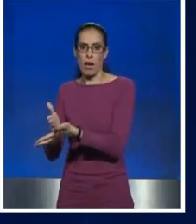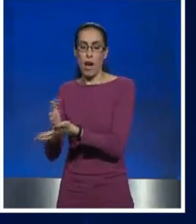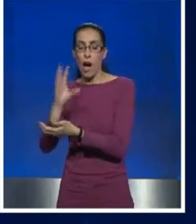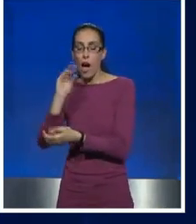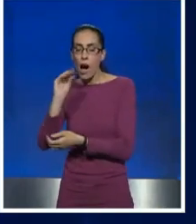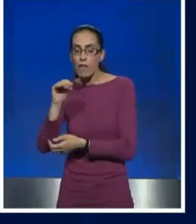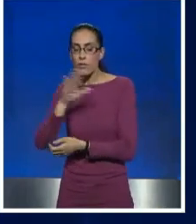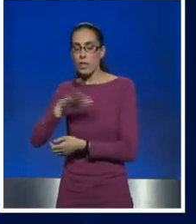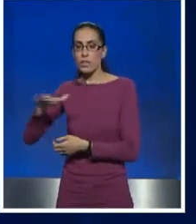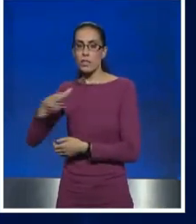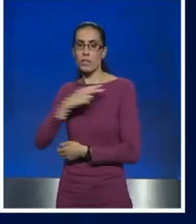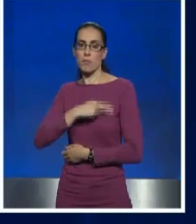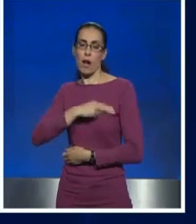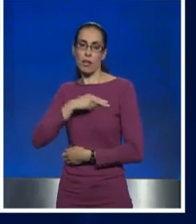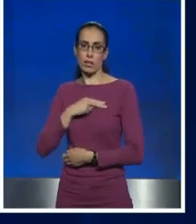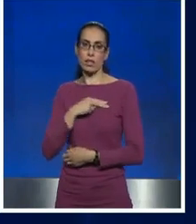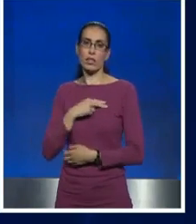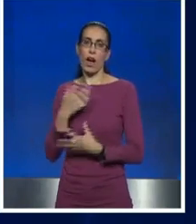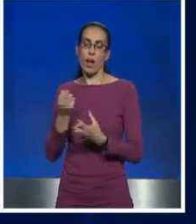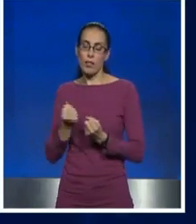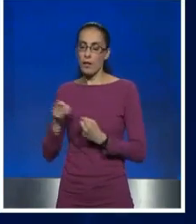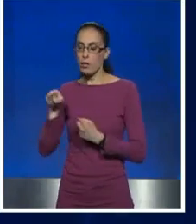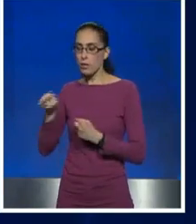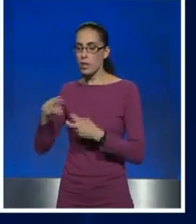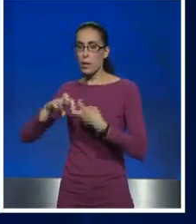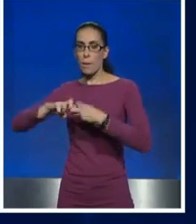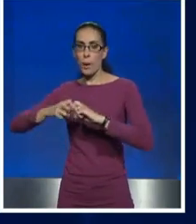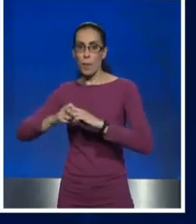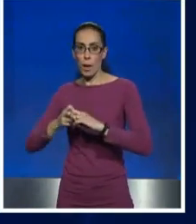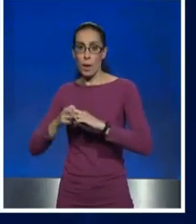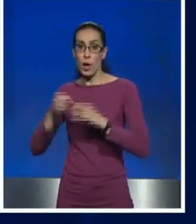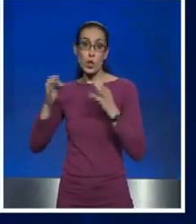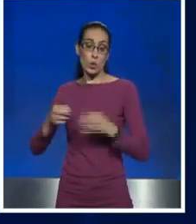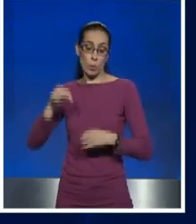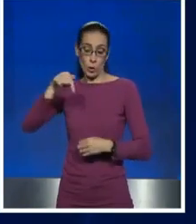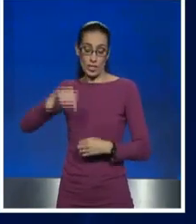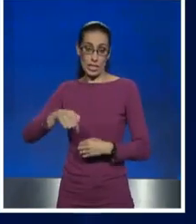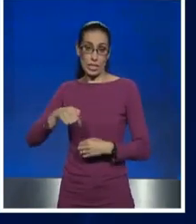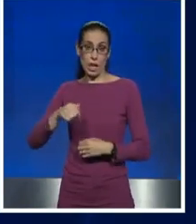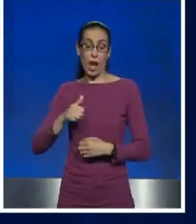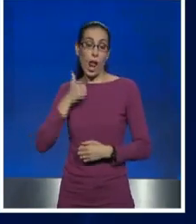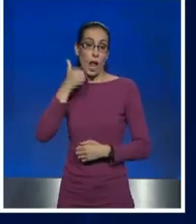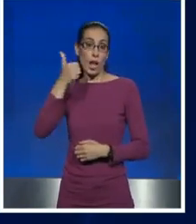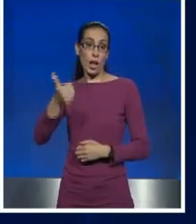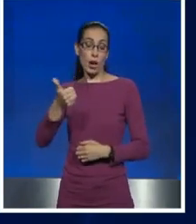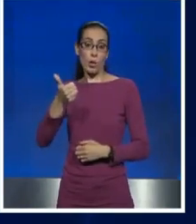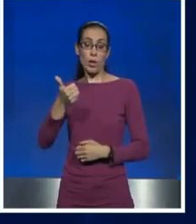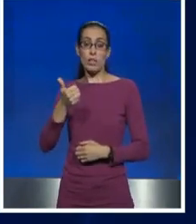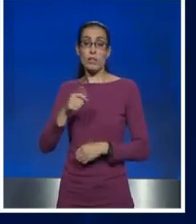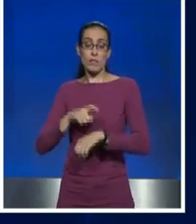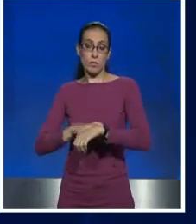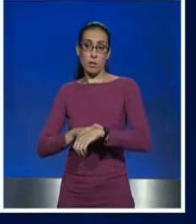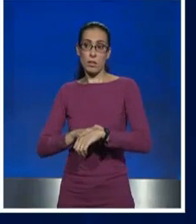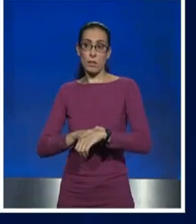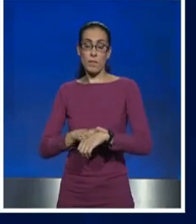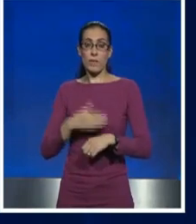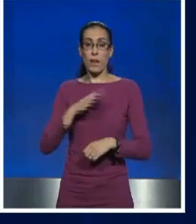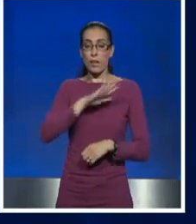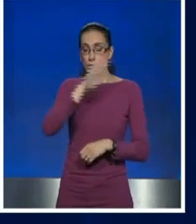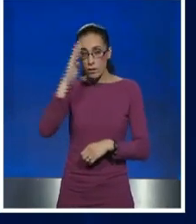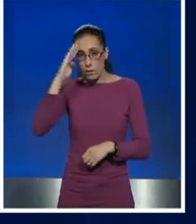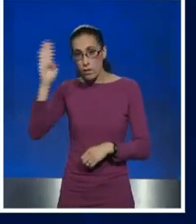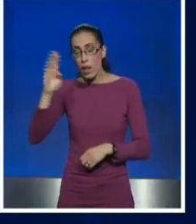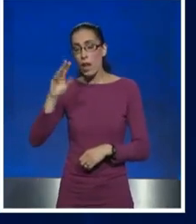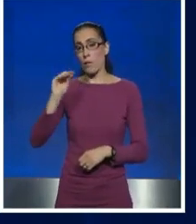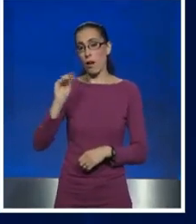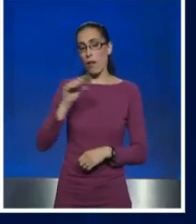Maltin waqt dak li jissejjaħ l-aqwa żmien. Insellem il-qalb lil-Etjen, lil-Jane, lil-David u ħafna